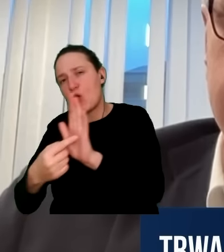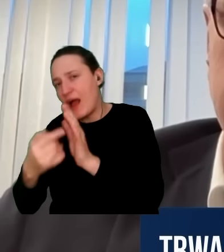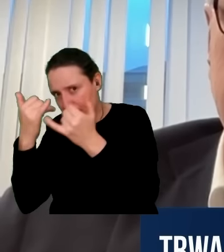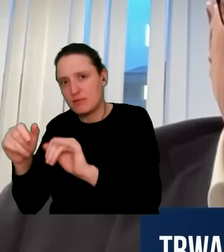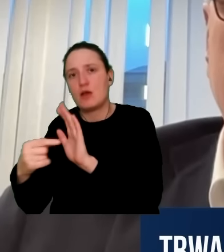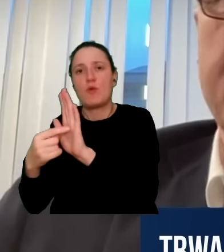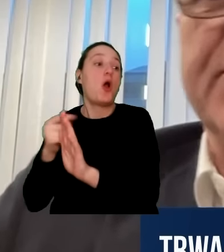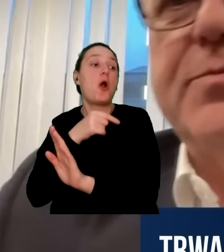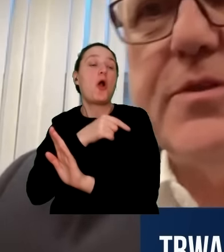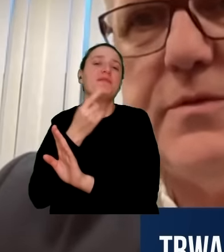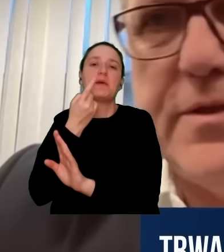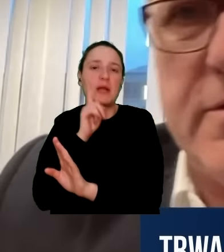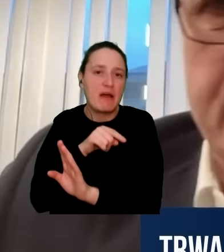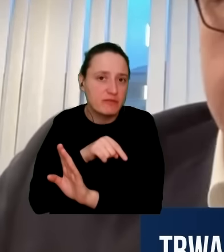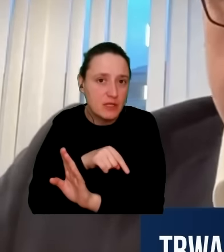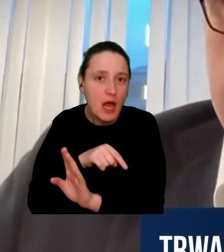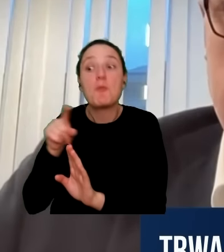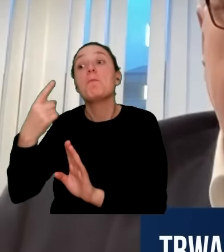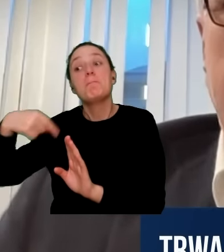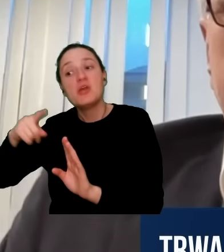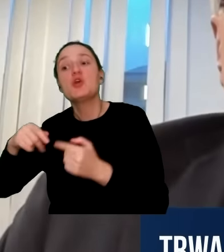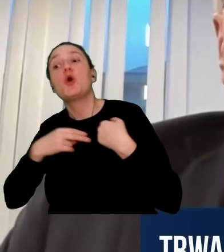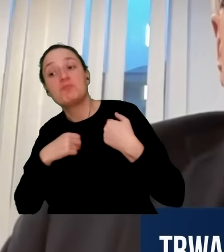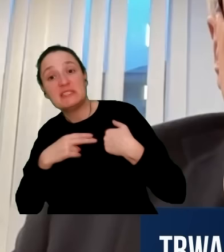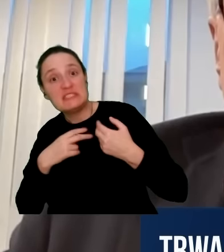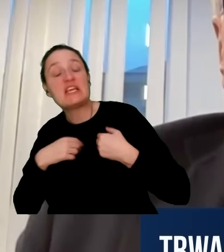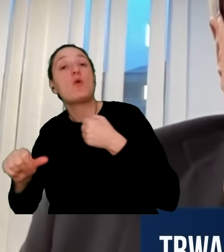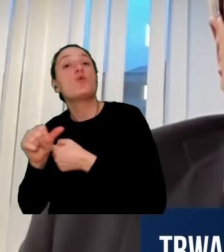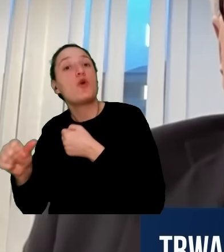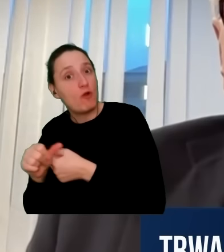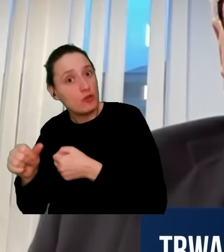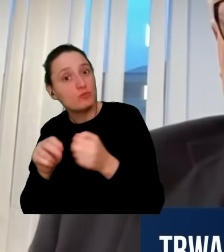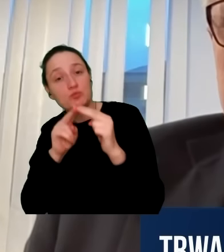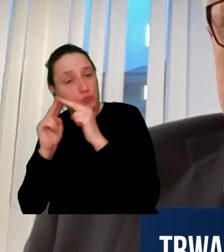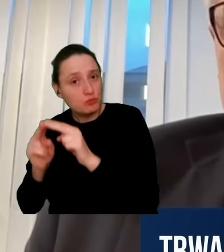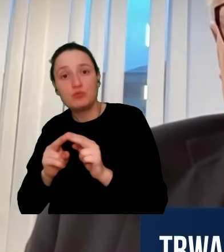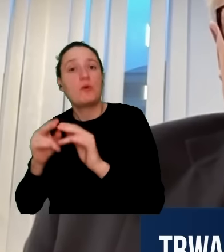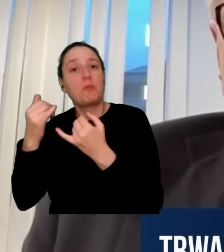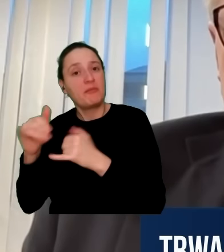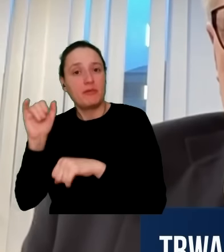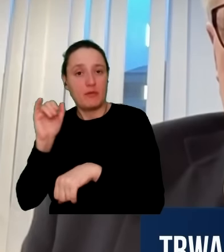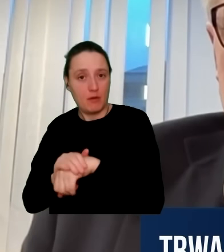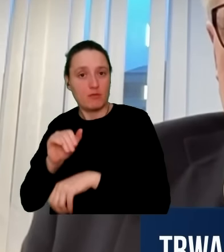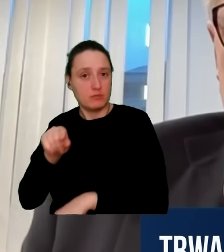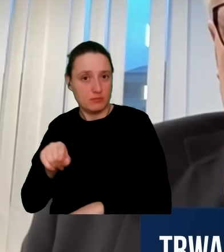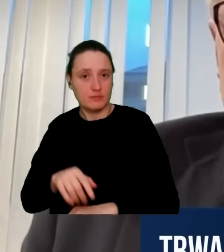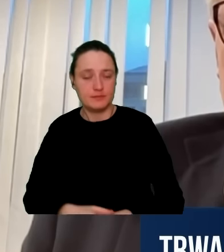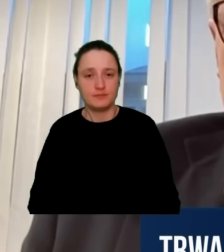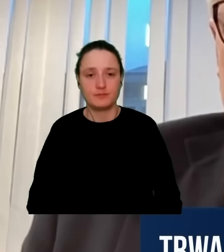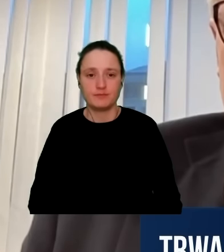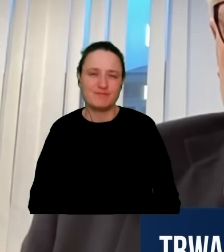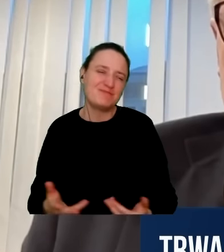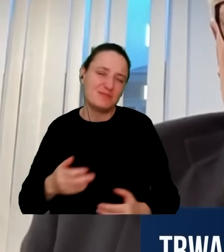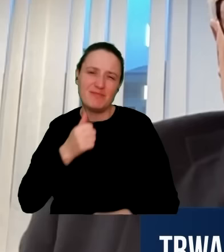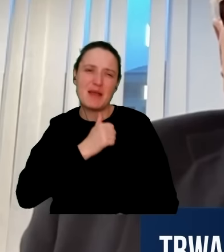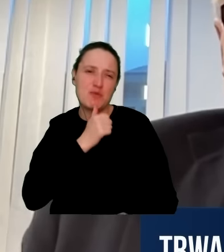to nieprawda, bo przecież myśmy w tej komisji śledczej ustalili coś zupełnie innego. A jest takie próba